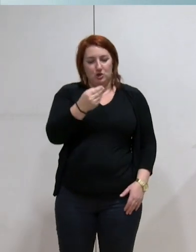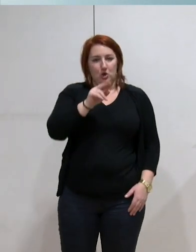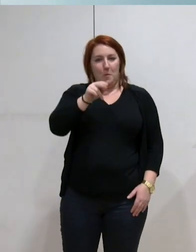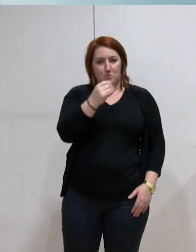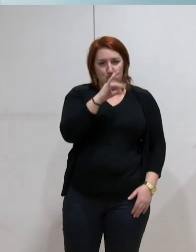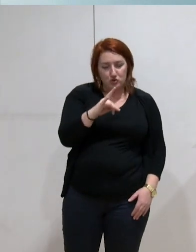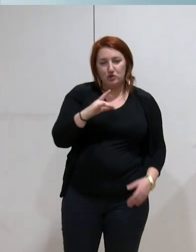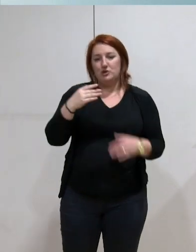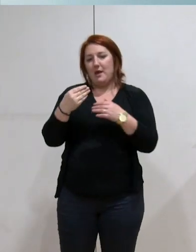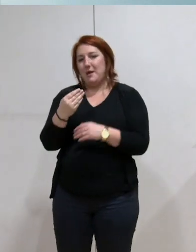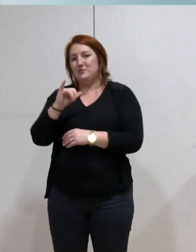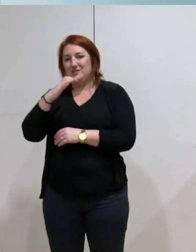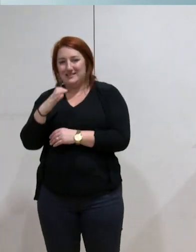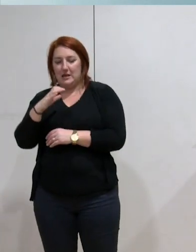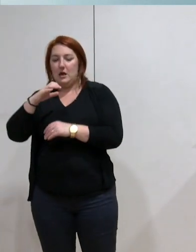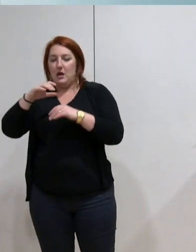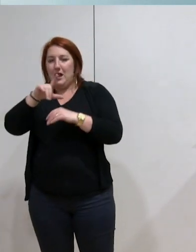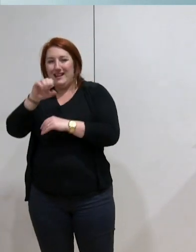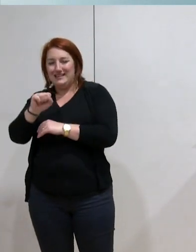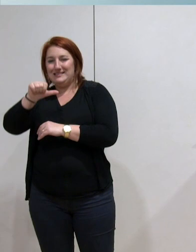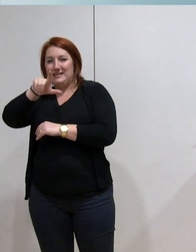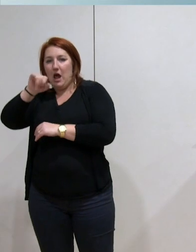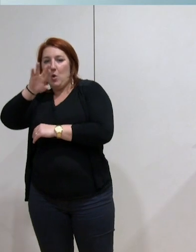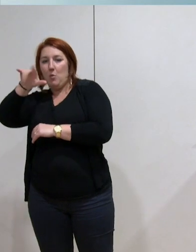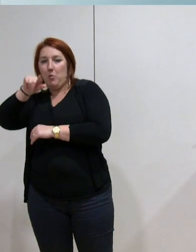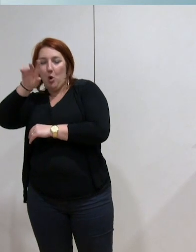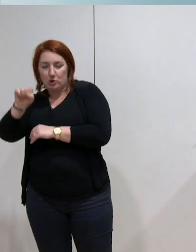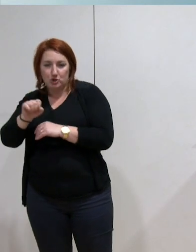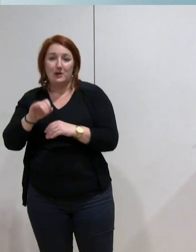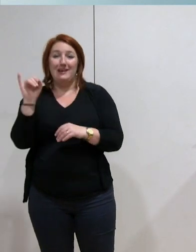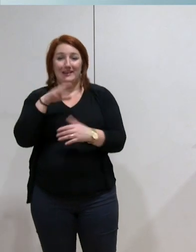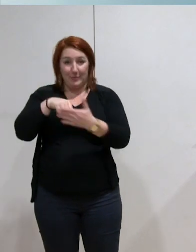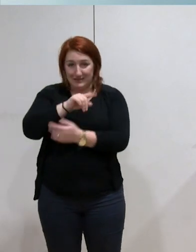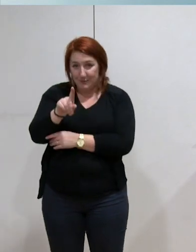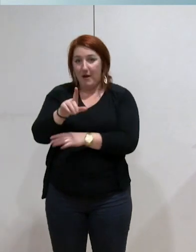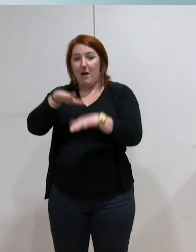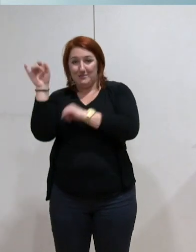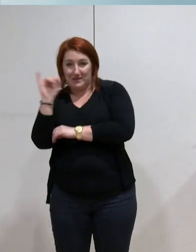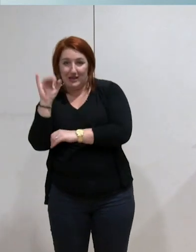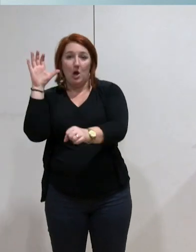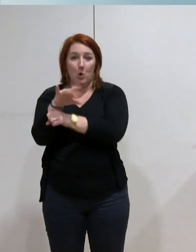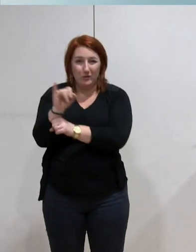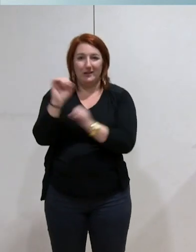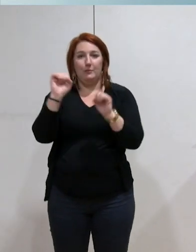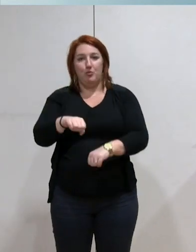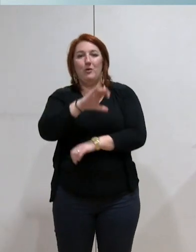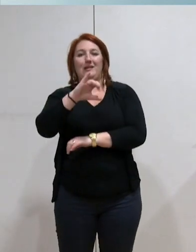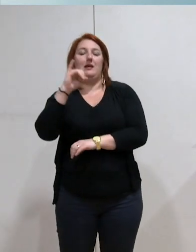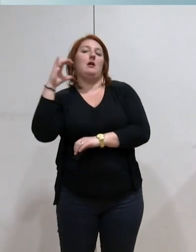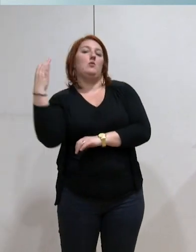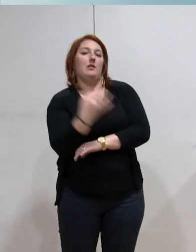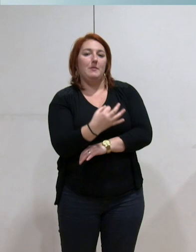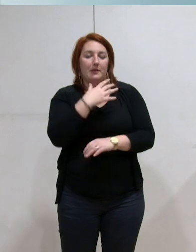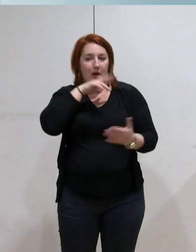alog qui ne prend pas part au vote qui s'abstient qui vote contre qui vote pour unanimité délibération